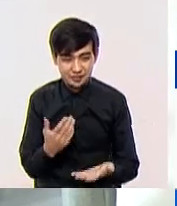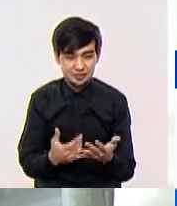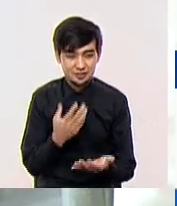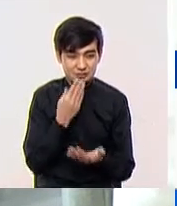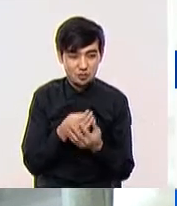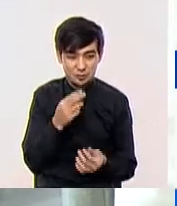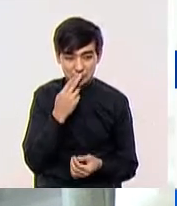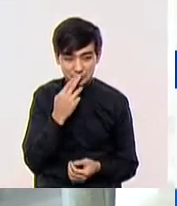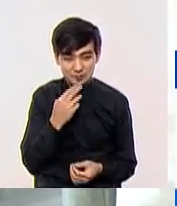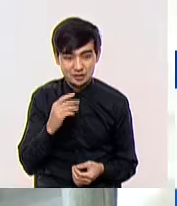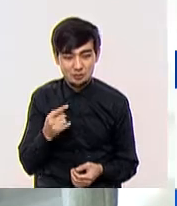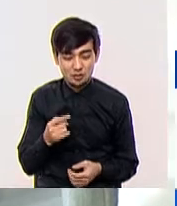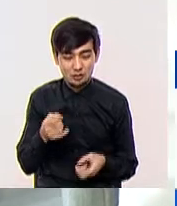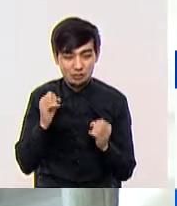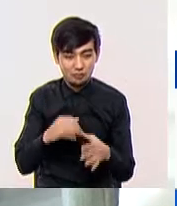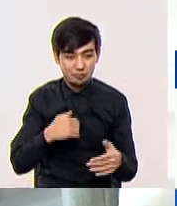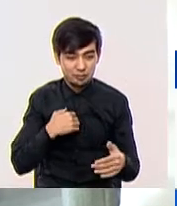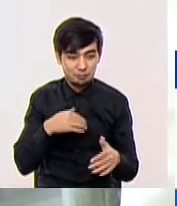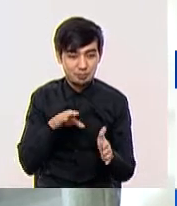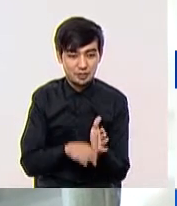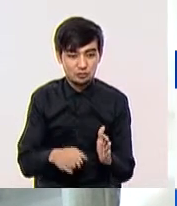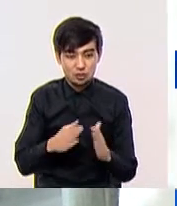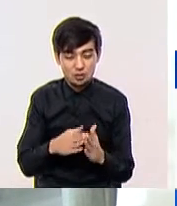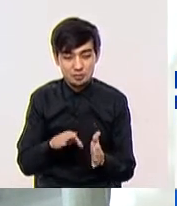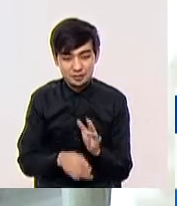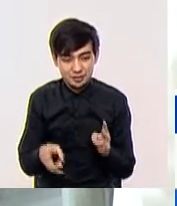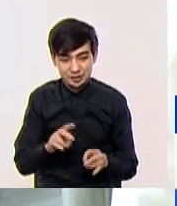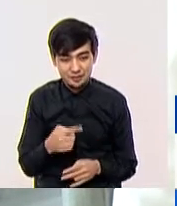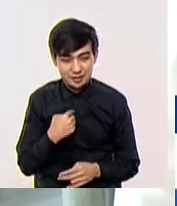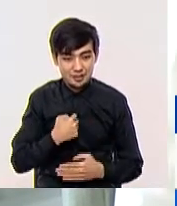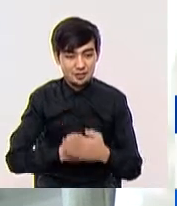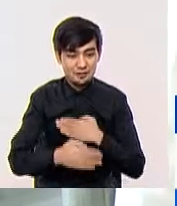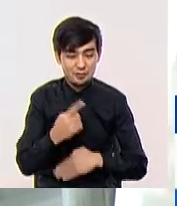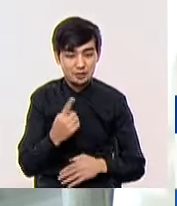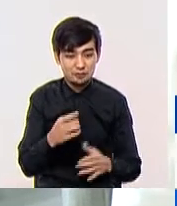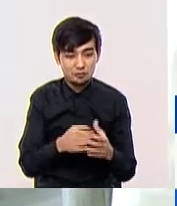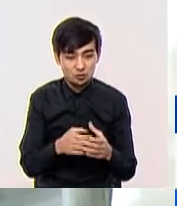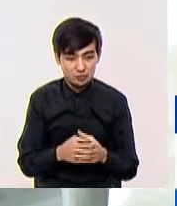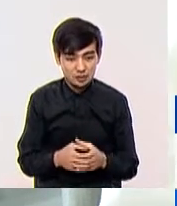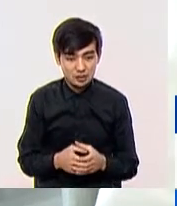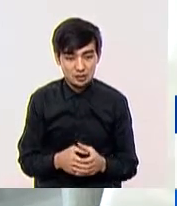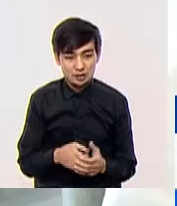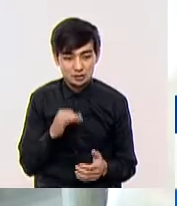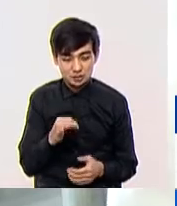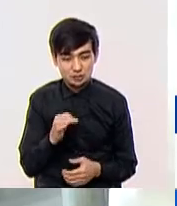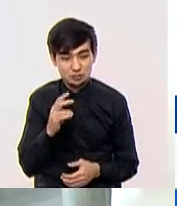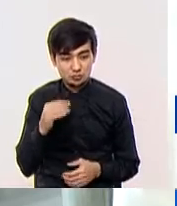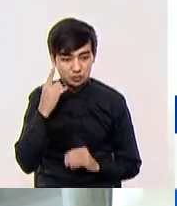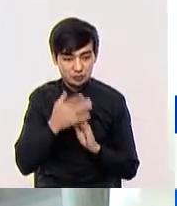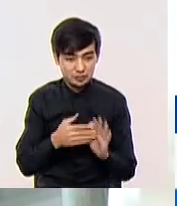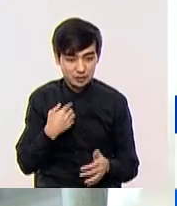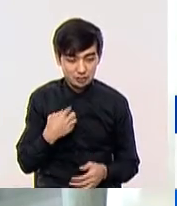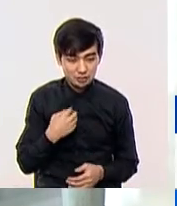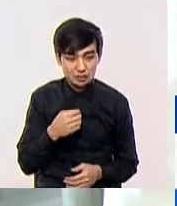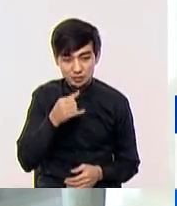своего несовершеннолетнего ребенка без жилплощади, да, являясь инвалидом первой группы, ну, понимая, да, что я не